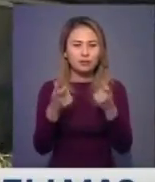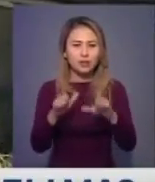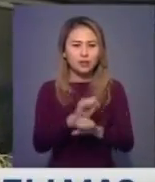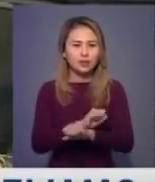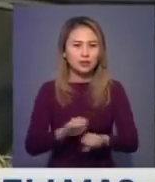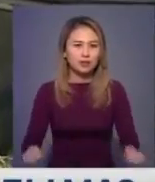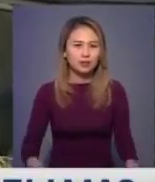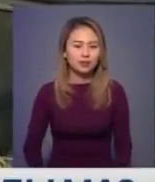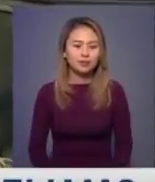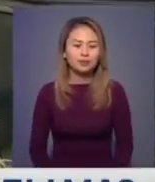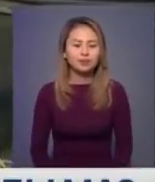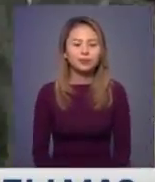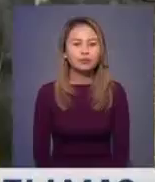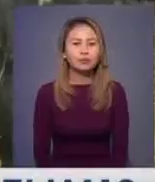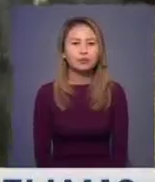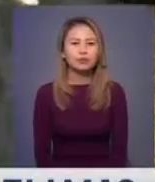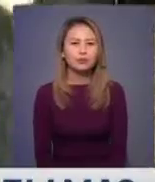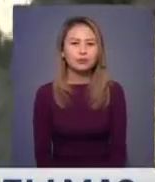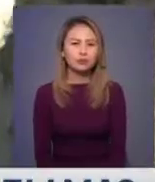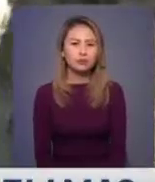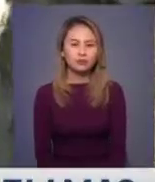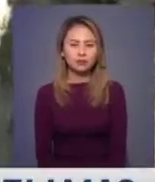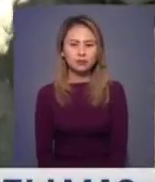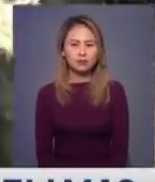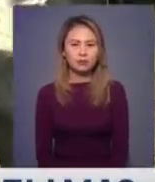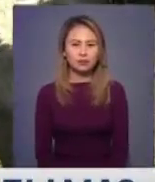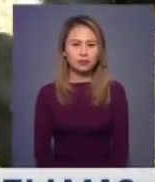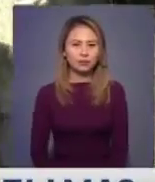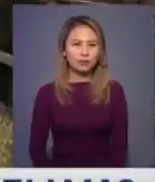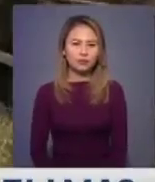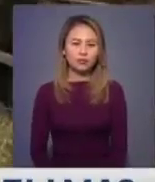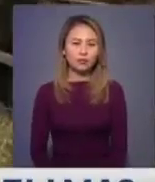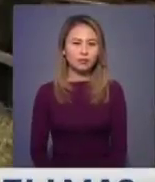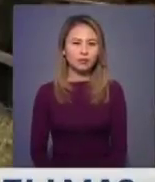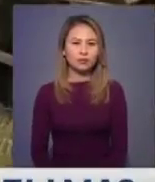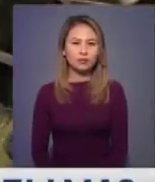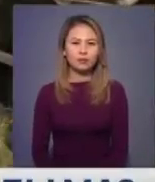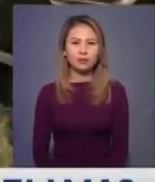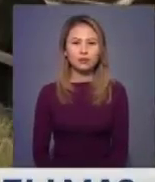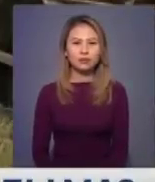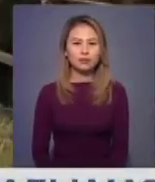әсер етпесе игі еді. Талғатбек Әбдіғожа, Ержан Рахманбердиев, Хабар 24, Астана.